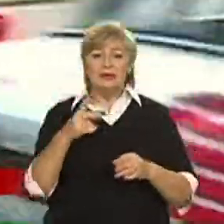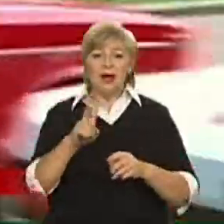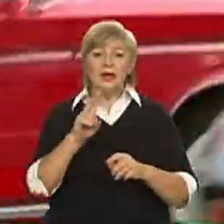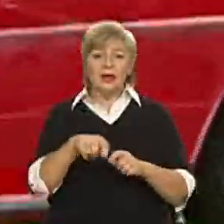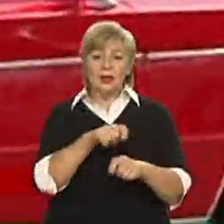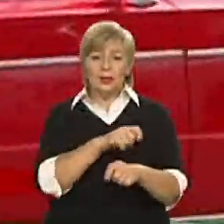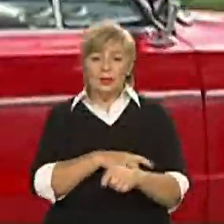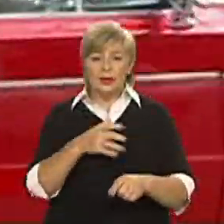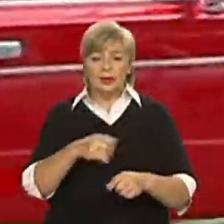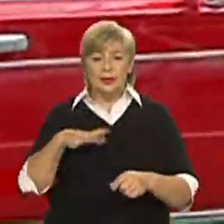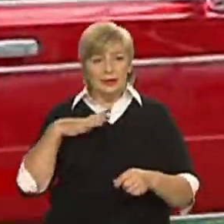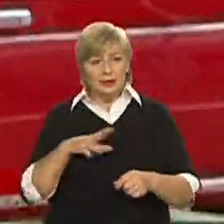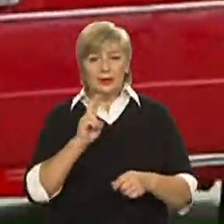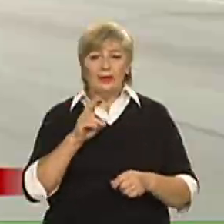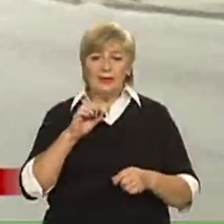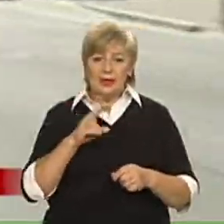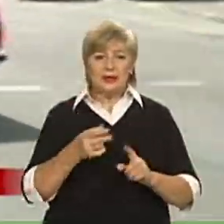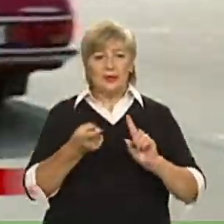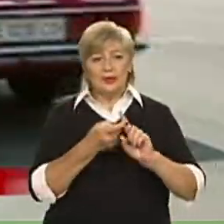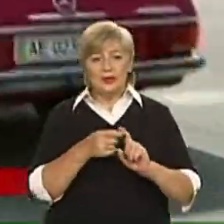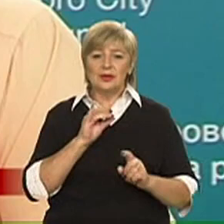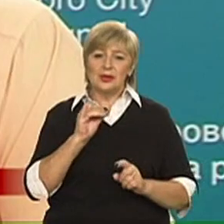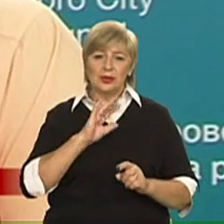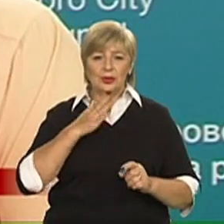квести, пов'язані з історією нашого міста.